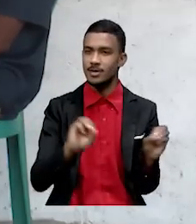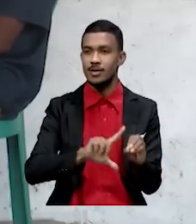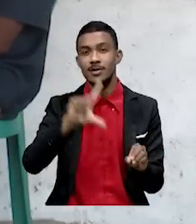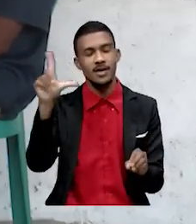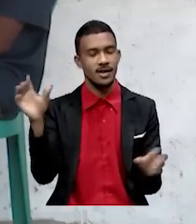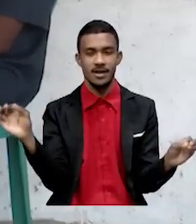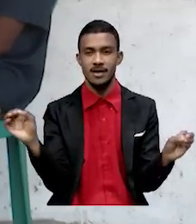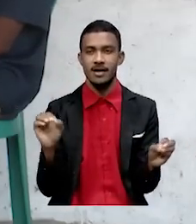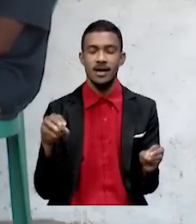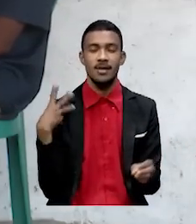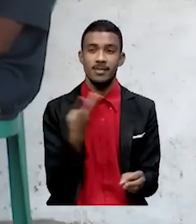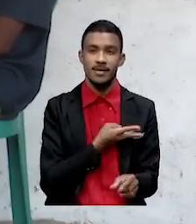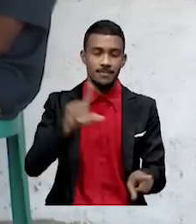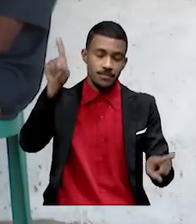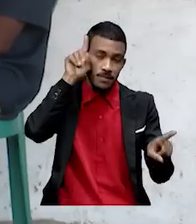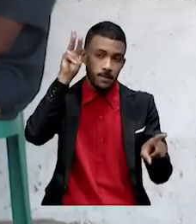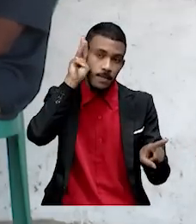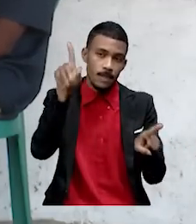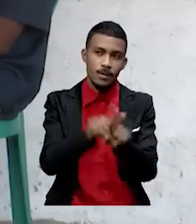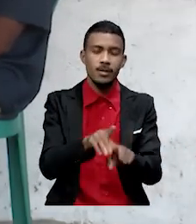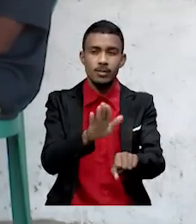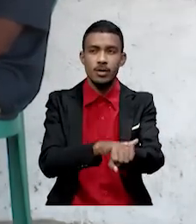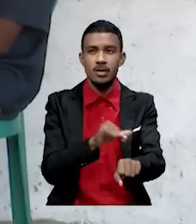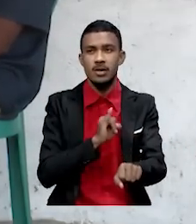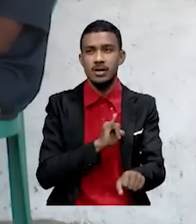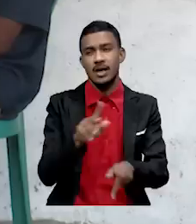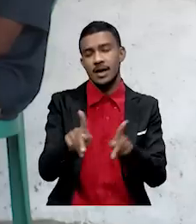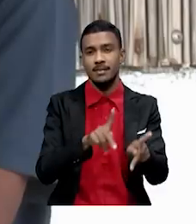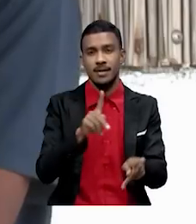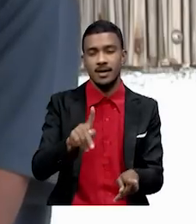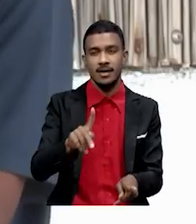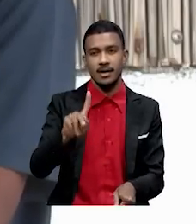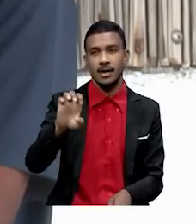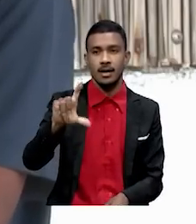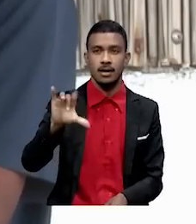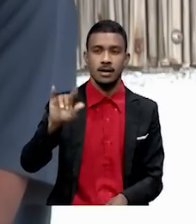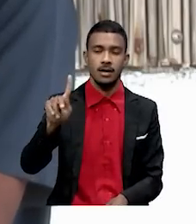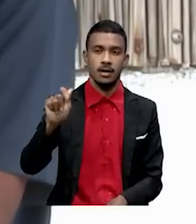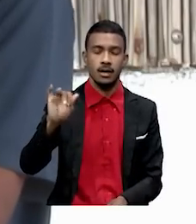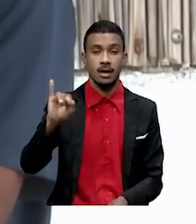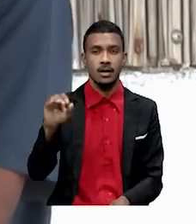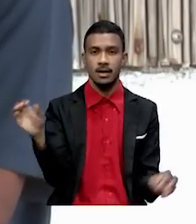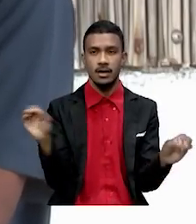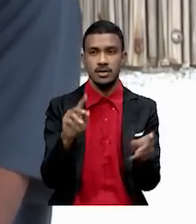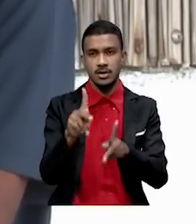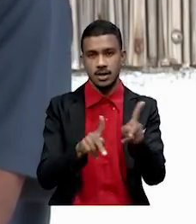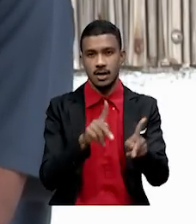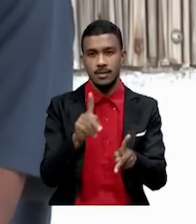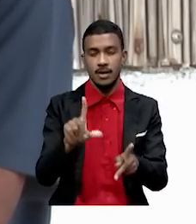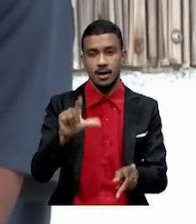ida be liurai ya be libawa ne musne bolun ono ema kelkai las be ema